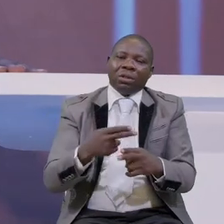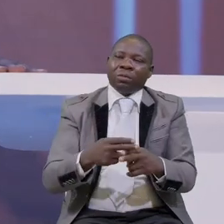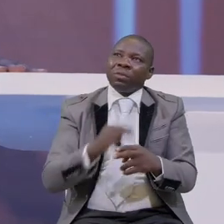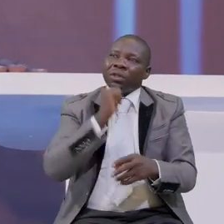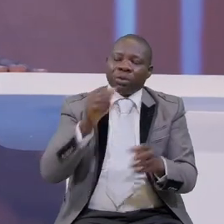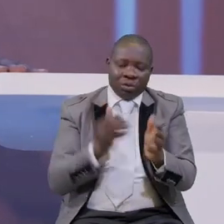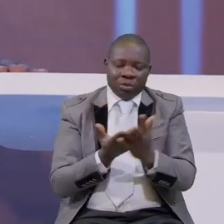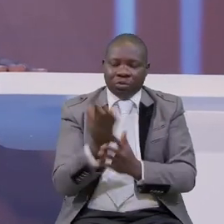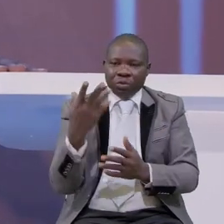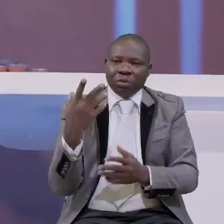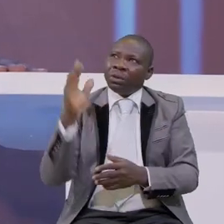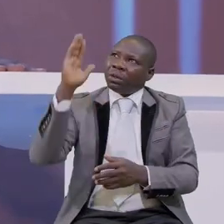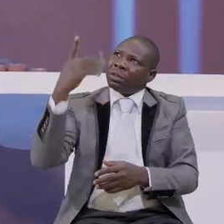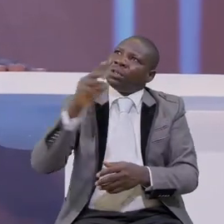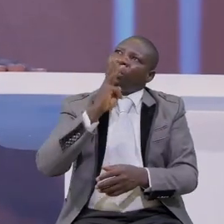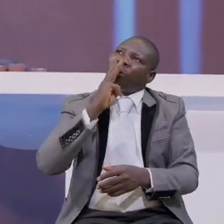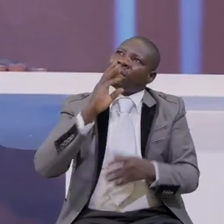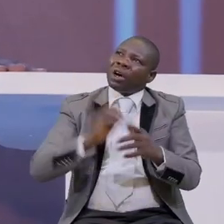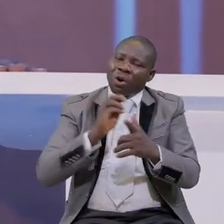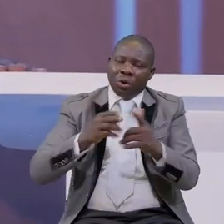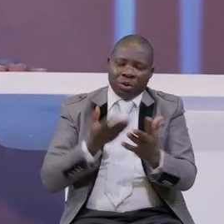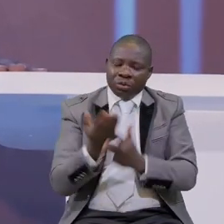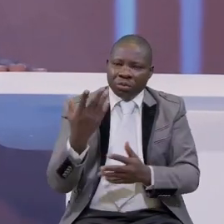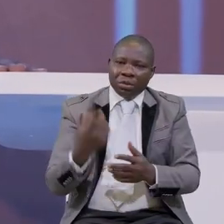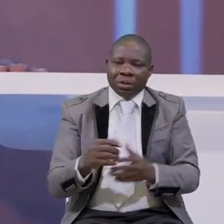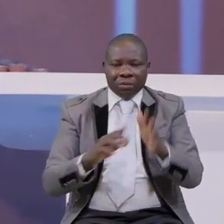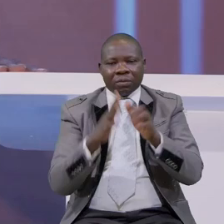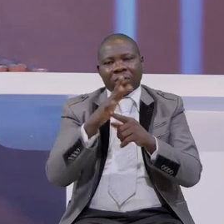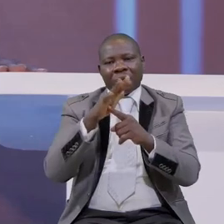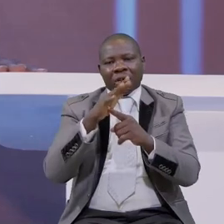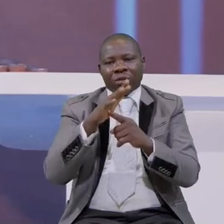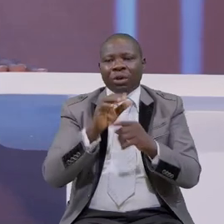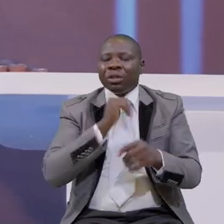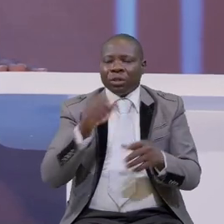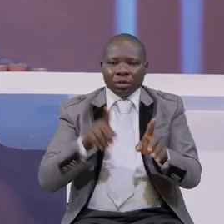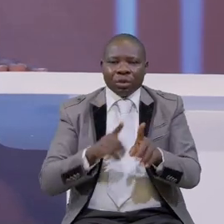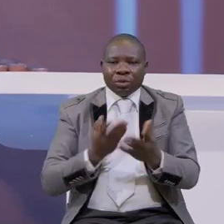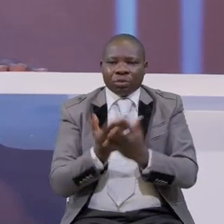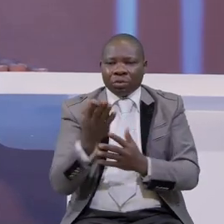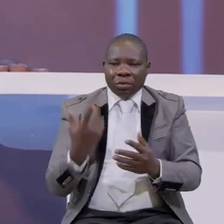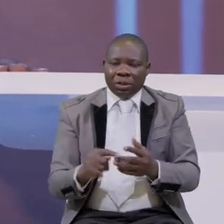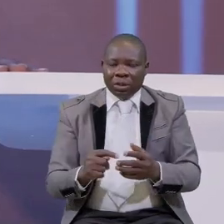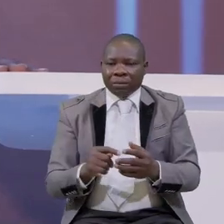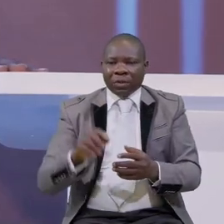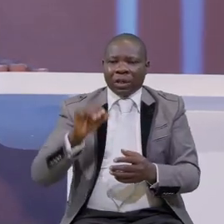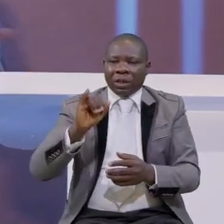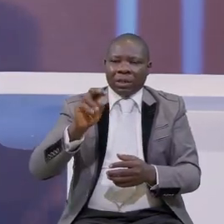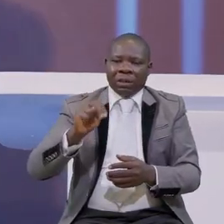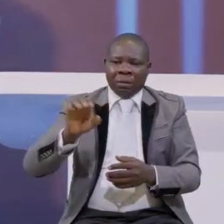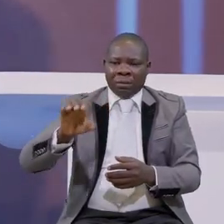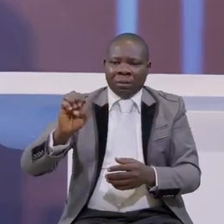Pas par l'eau, non par les bougies et non par l'encens et non par